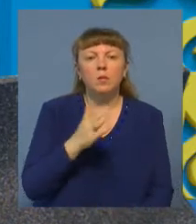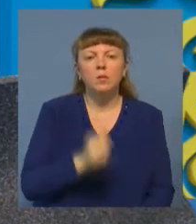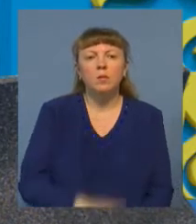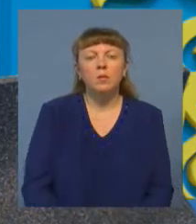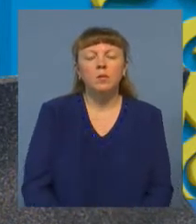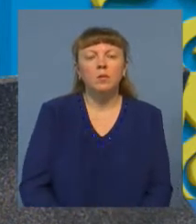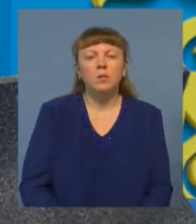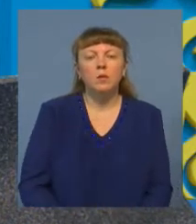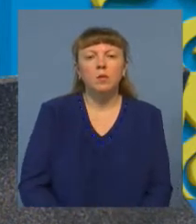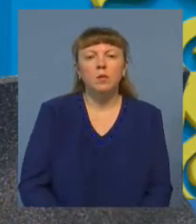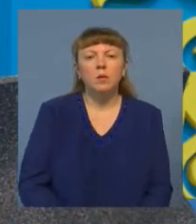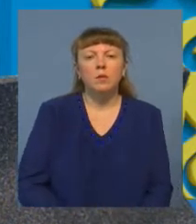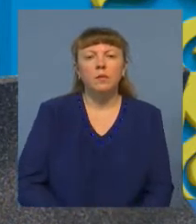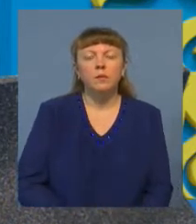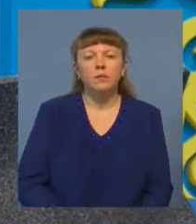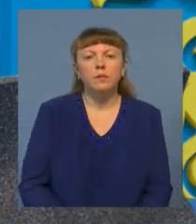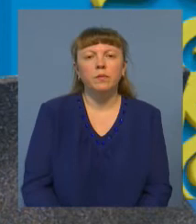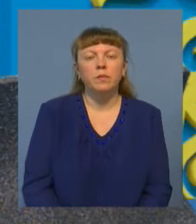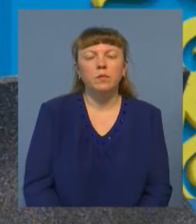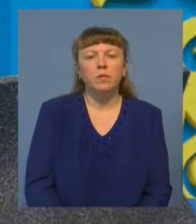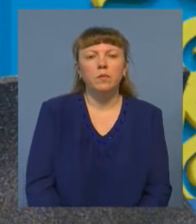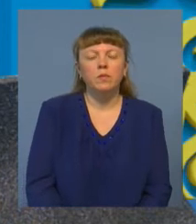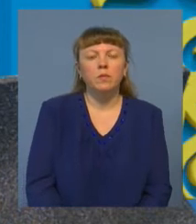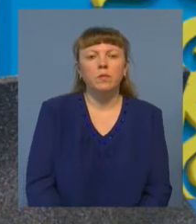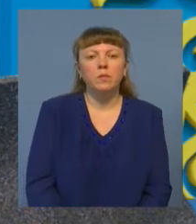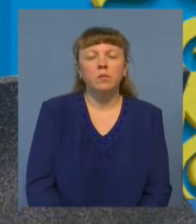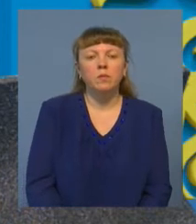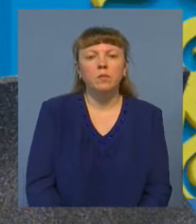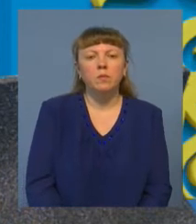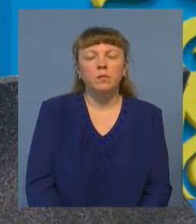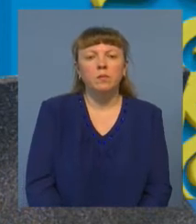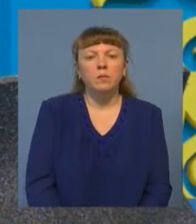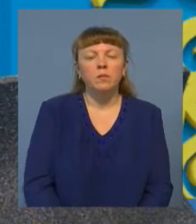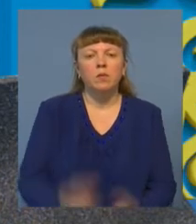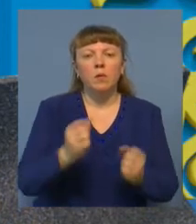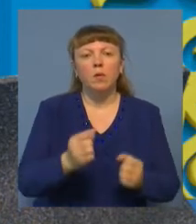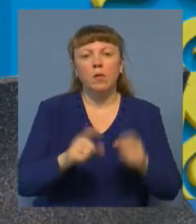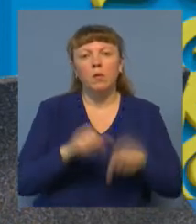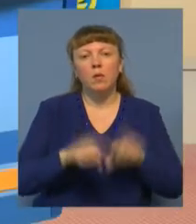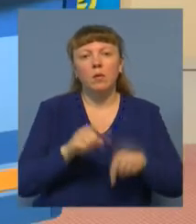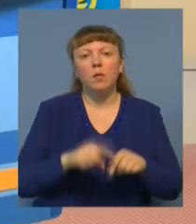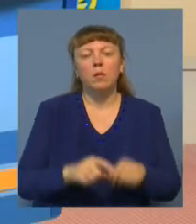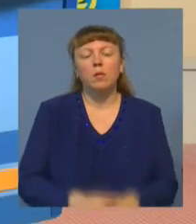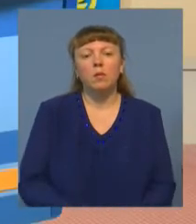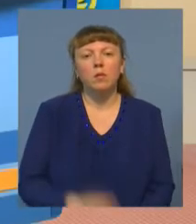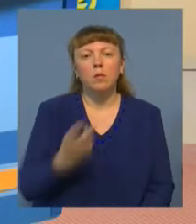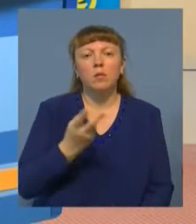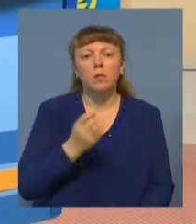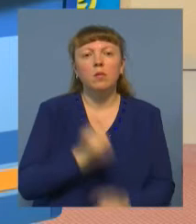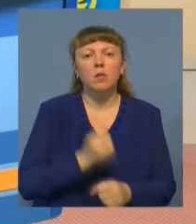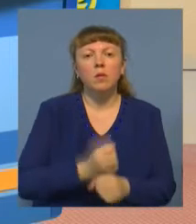Мусаурова. И мы перейдем к следующему факту. Это факт установления родственных отношений. В каких случаях это